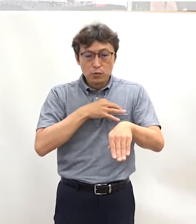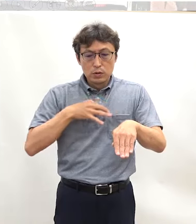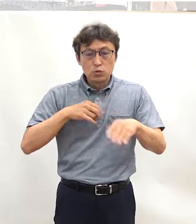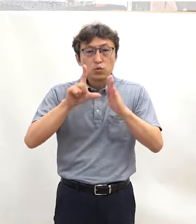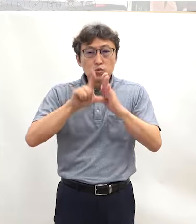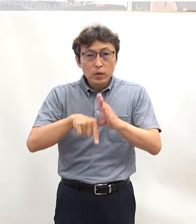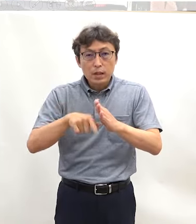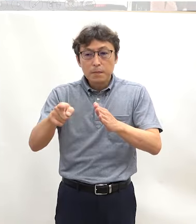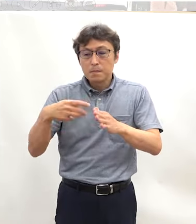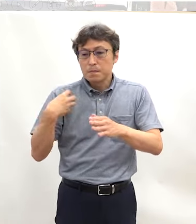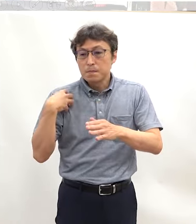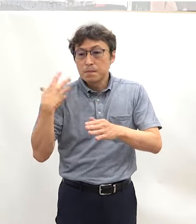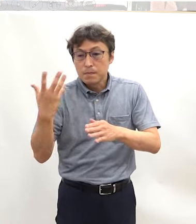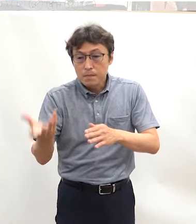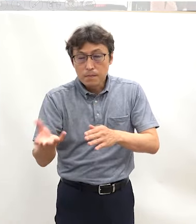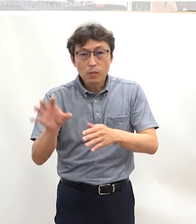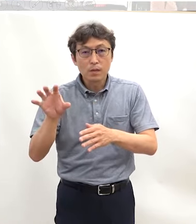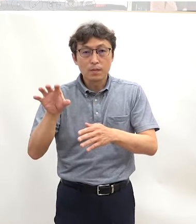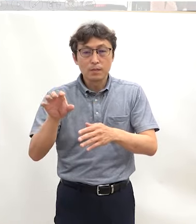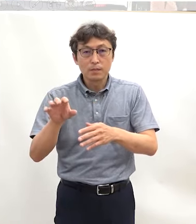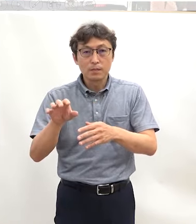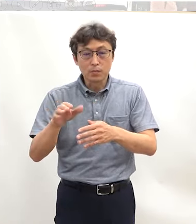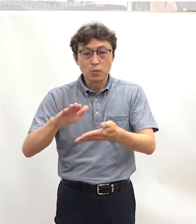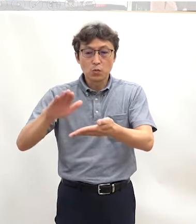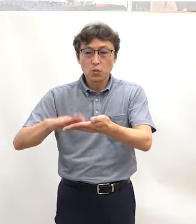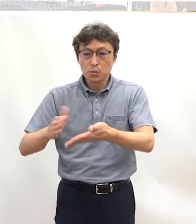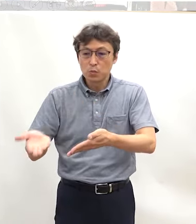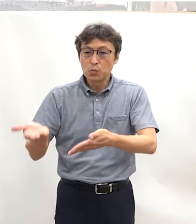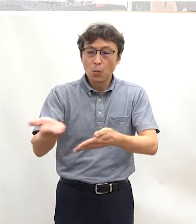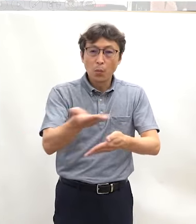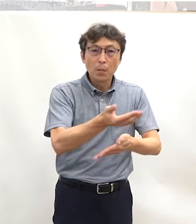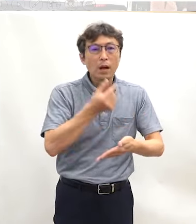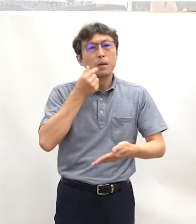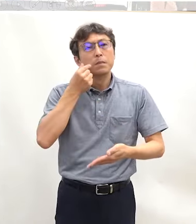がこのように減ってきておりました。そして、